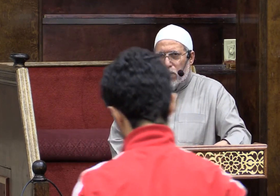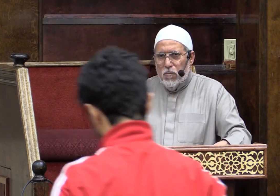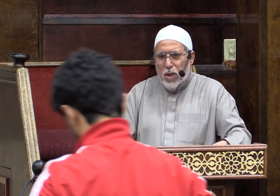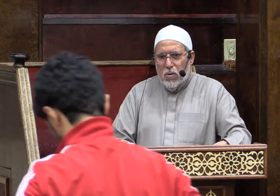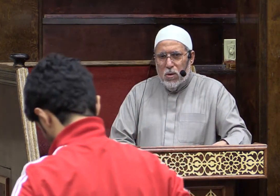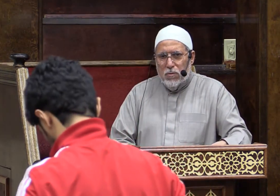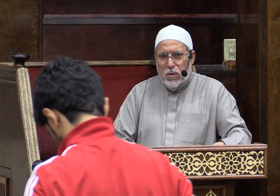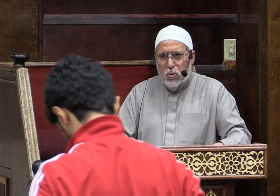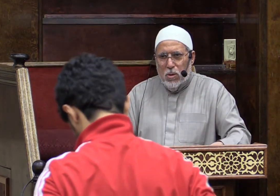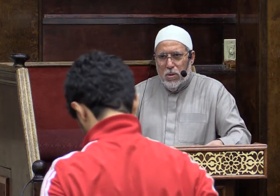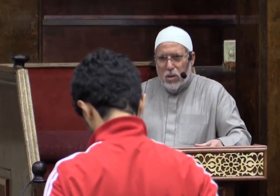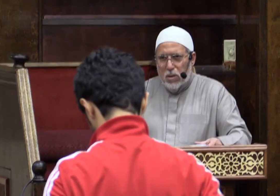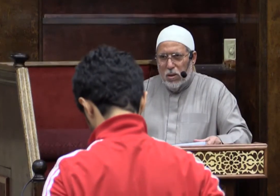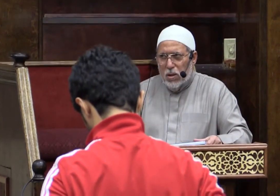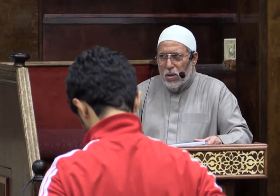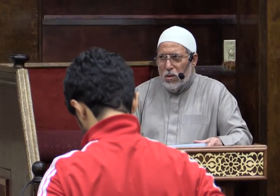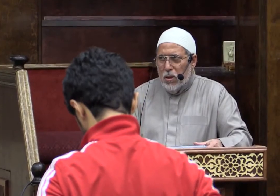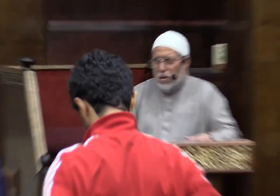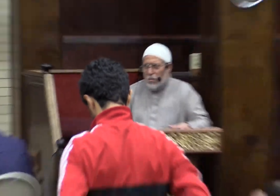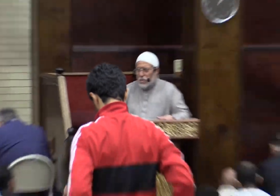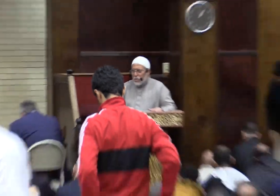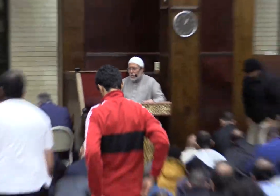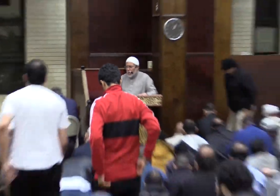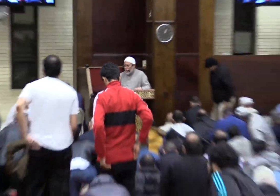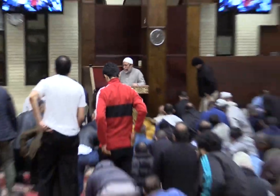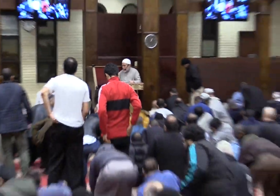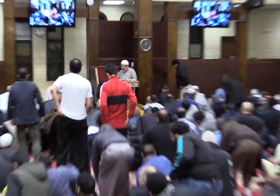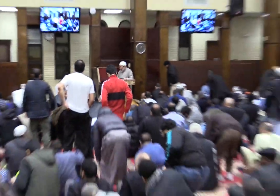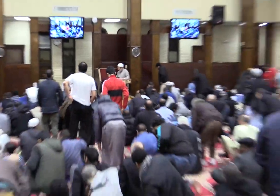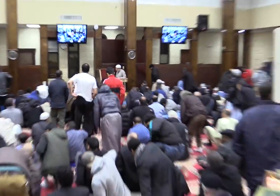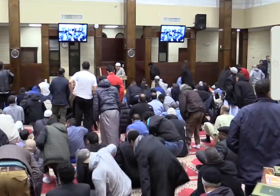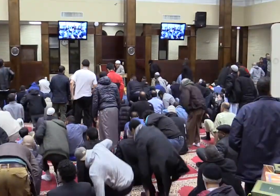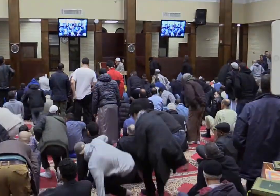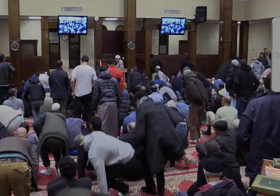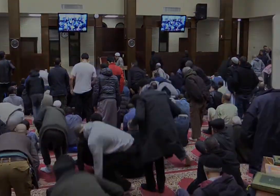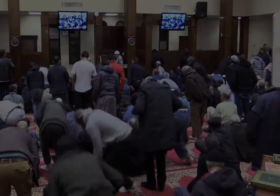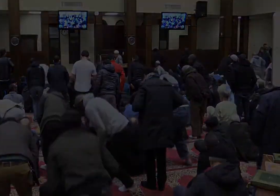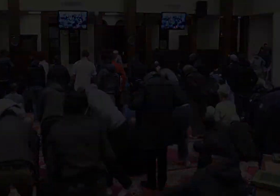أقول لكم وأفوض أمري إلى الله. إن الله بصير بالعباد. وأقم الصلاة.